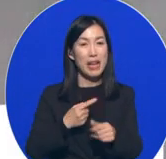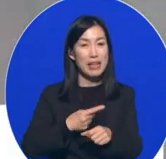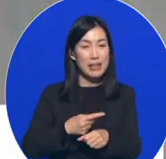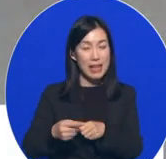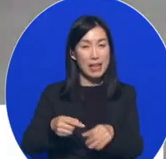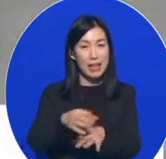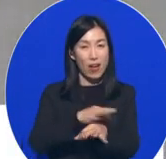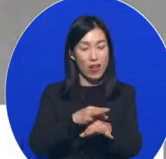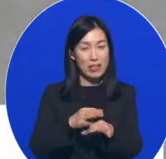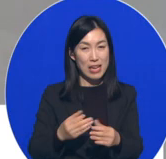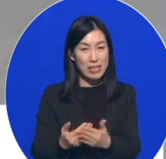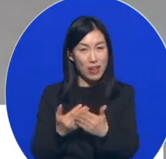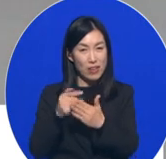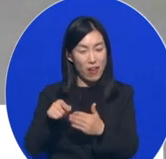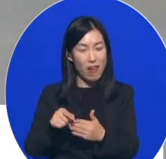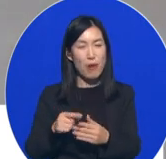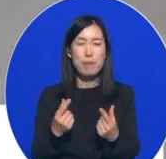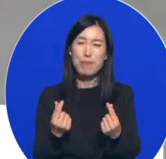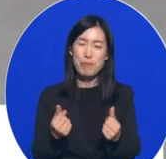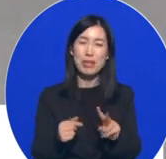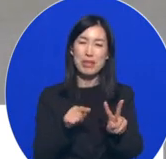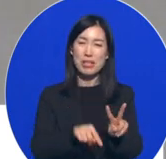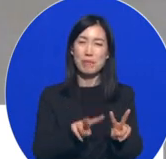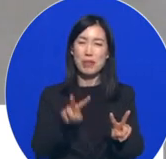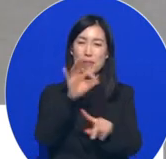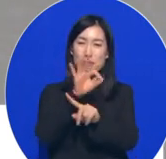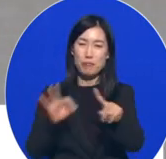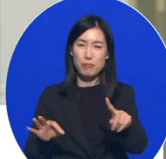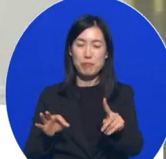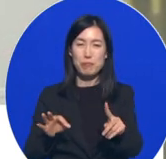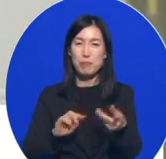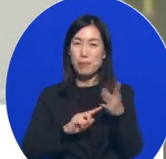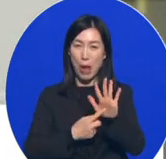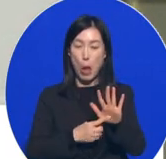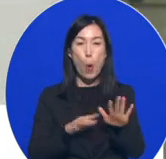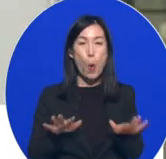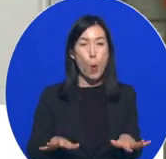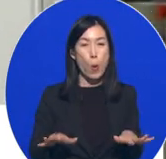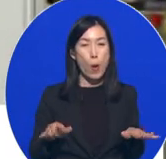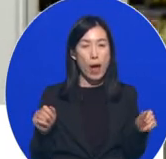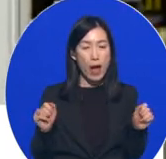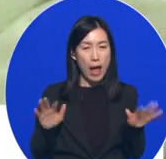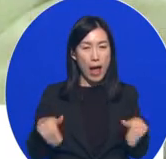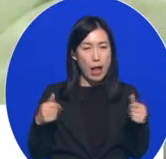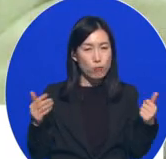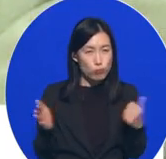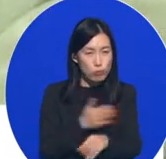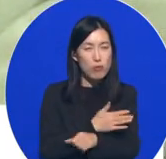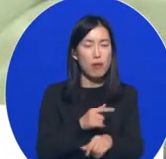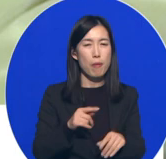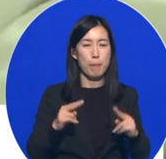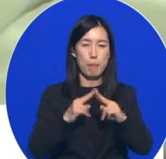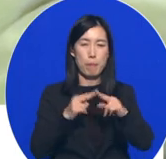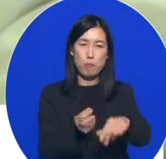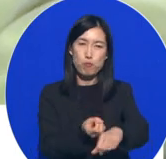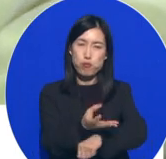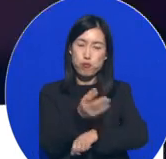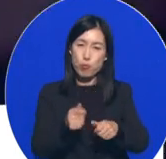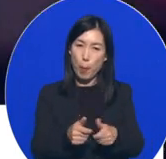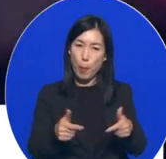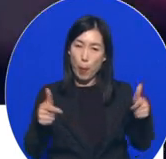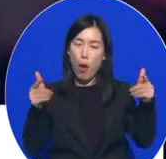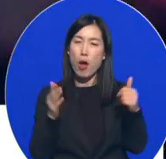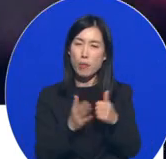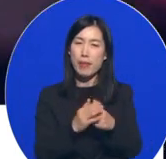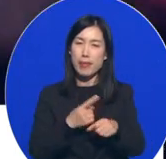성장률도 기존과 동일한 2.2% 전망하고 올해 하반기부터 반도체 수출 개선 등에 힘입어 점진적으로